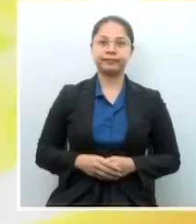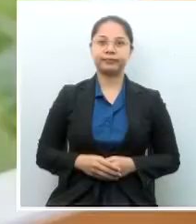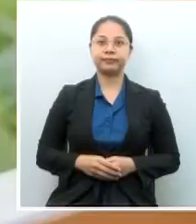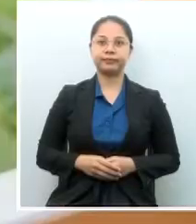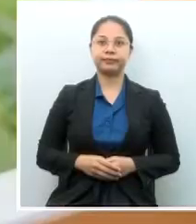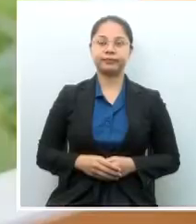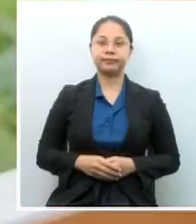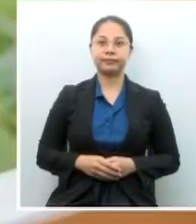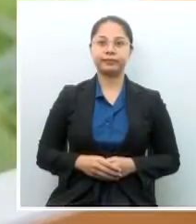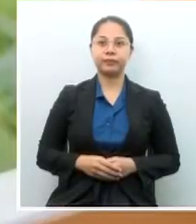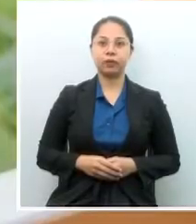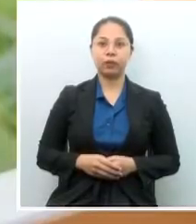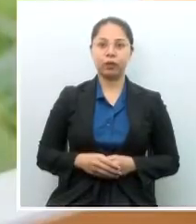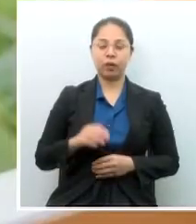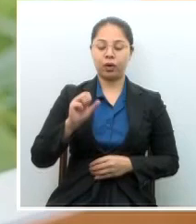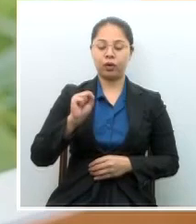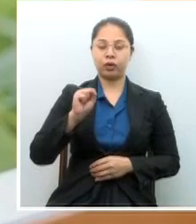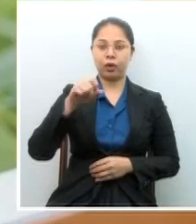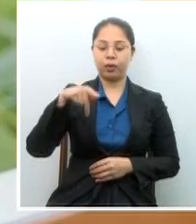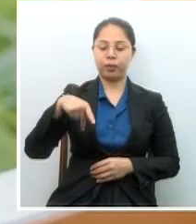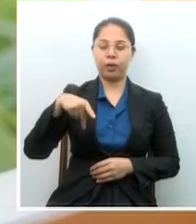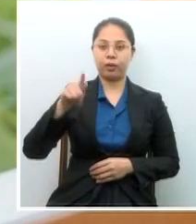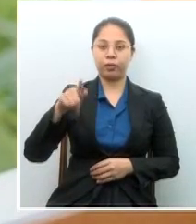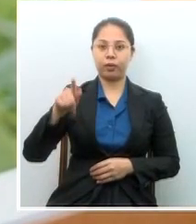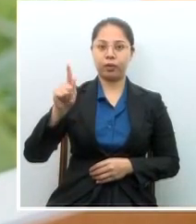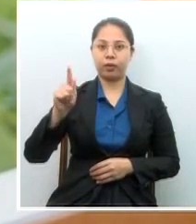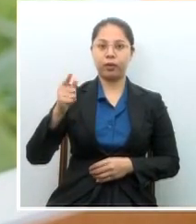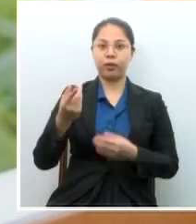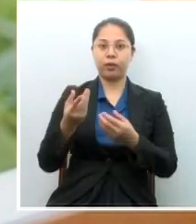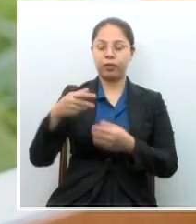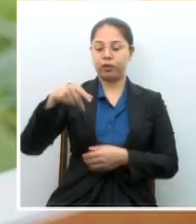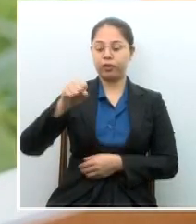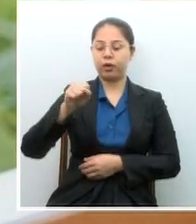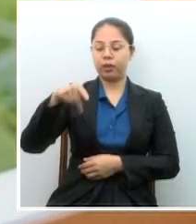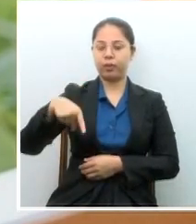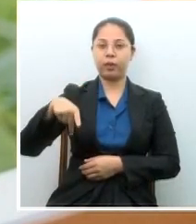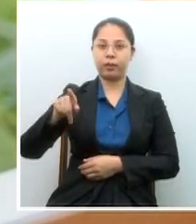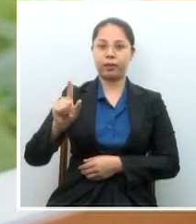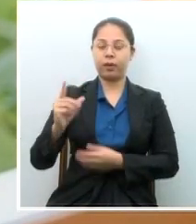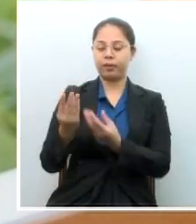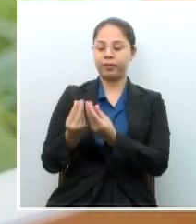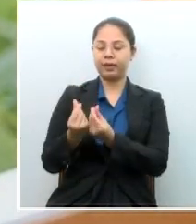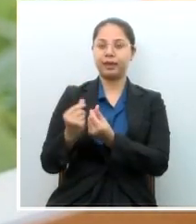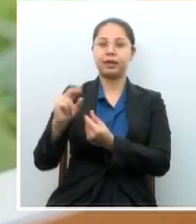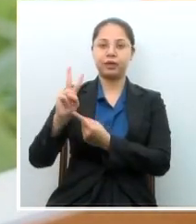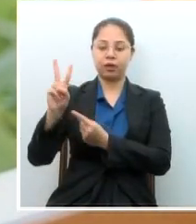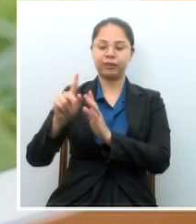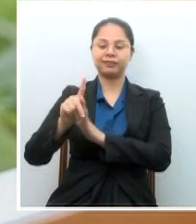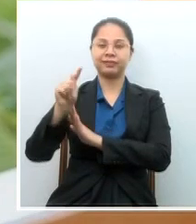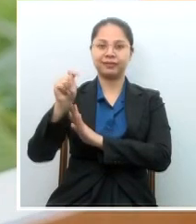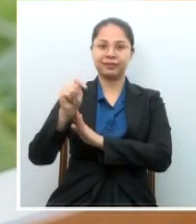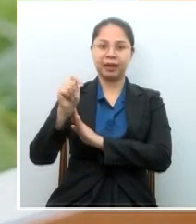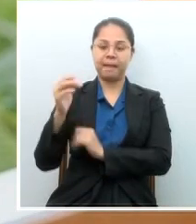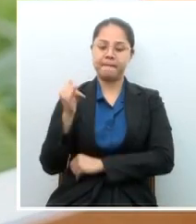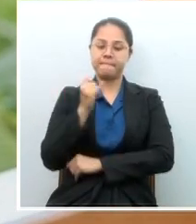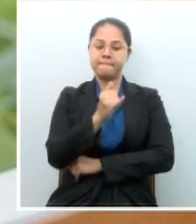ในส่วนของศึกษานิเทศสปป.ตากเขต 2เราได้มีการวางแผนในการลงพื้นที่พื้นที่นั้นก็คือพื้นที่ของห้อง